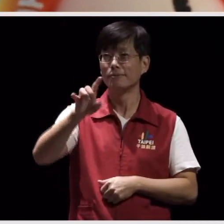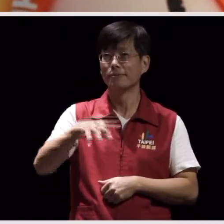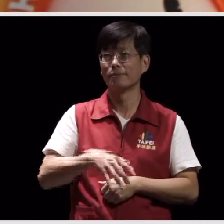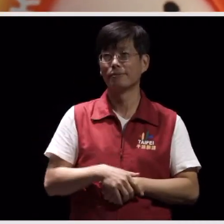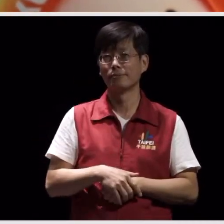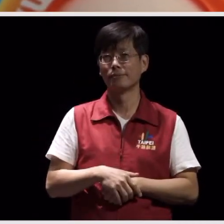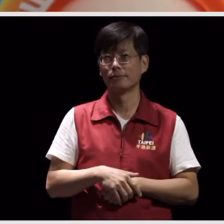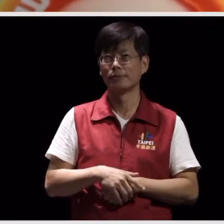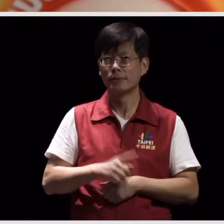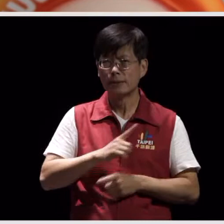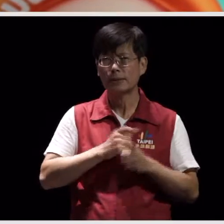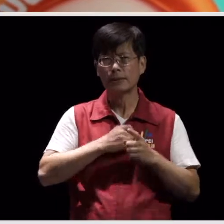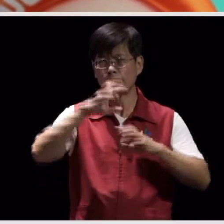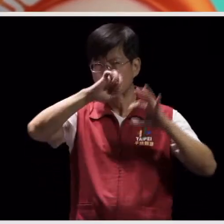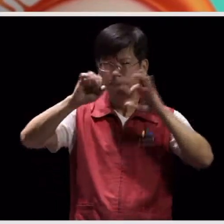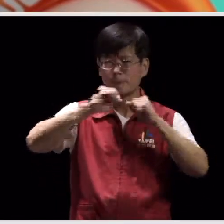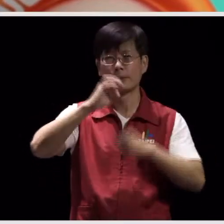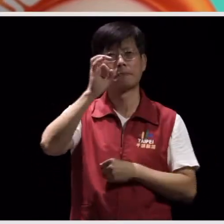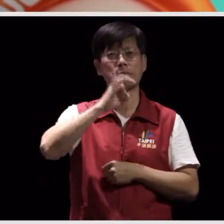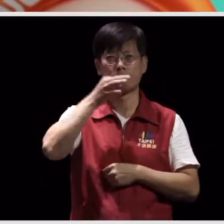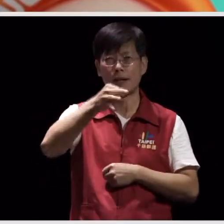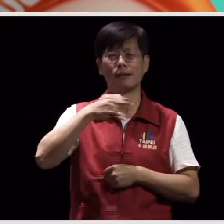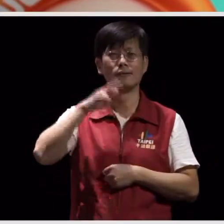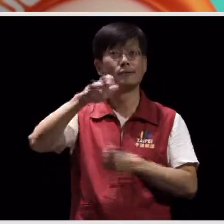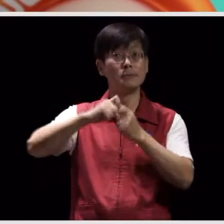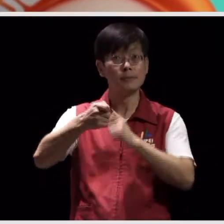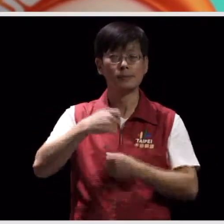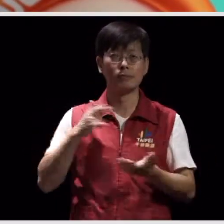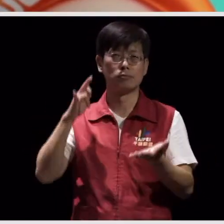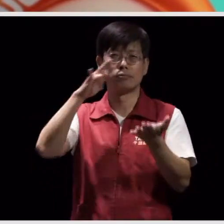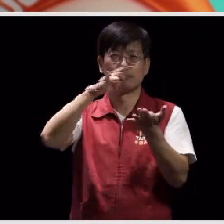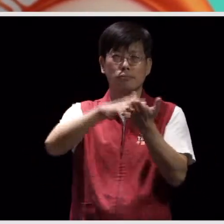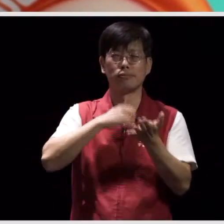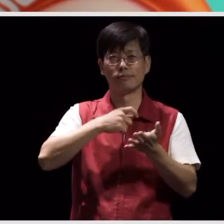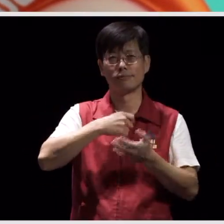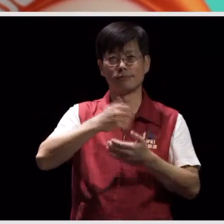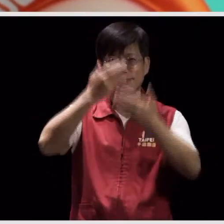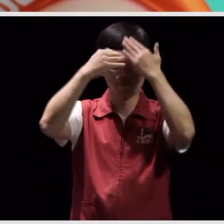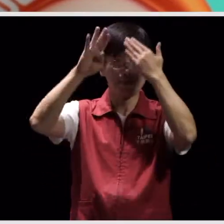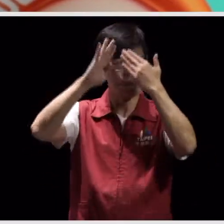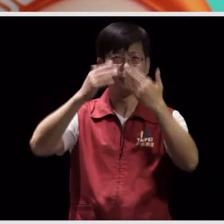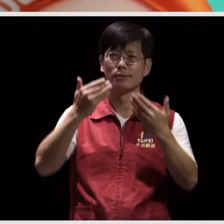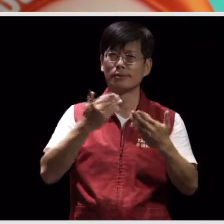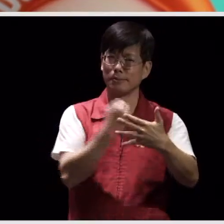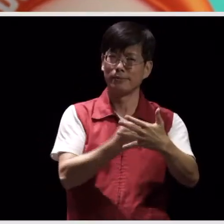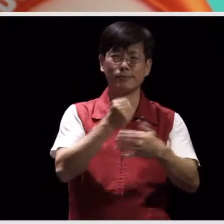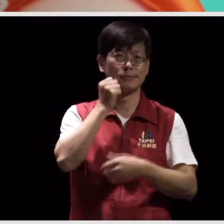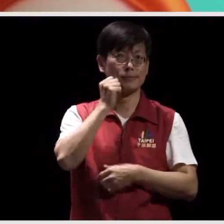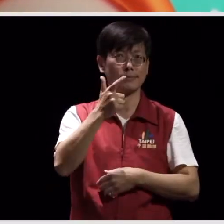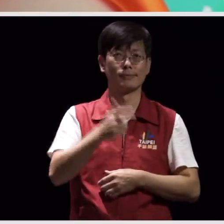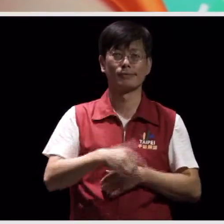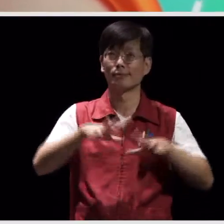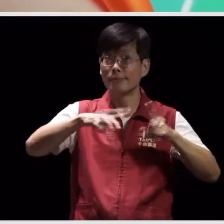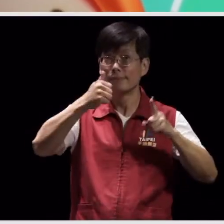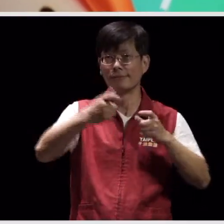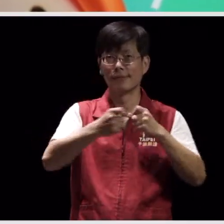真的人生的解惑了。他买了一张机票，飞到了印度，去了将近快要半年。首先他先去了